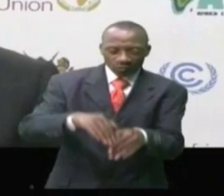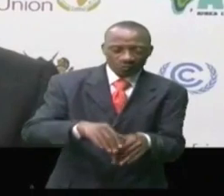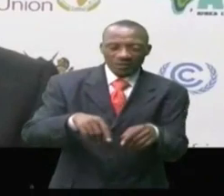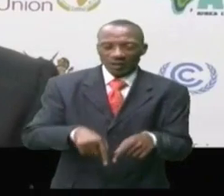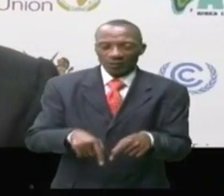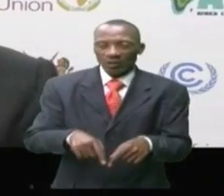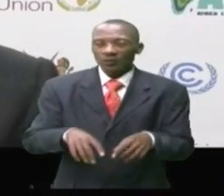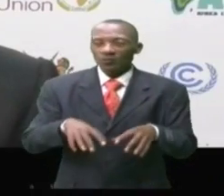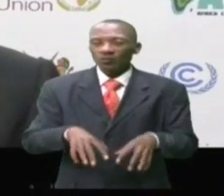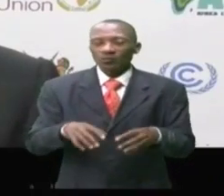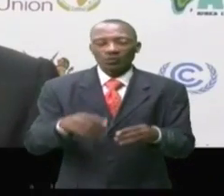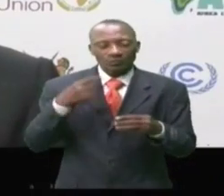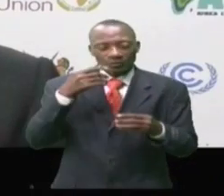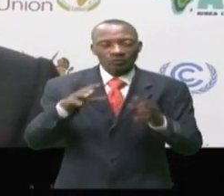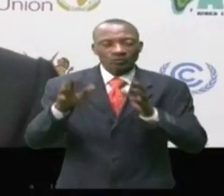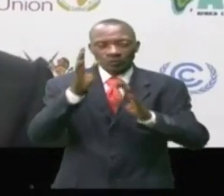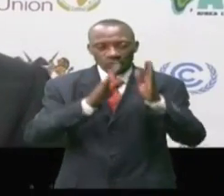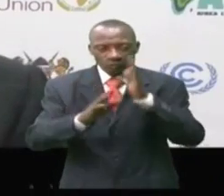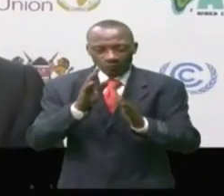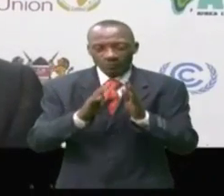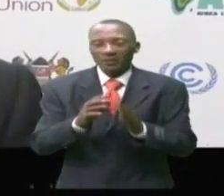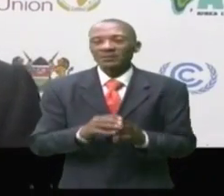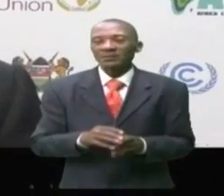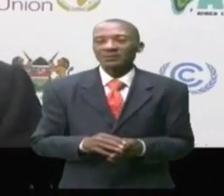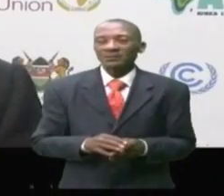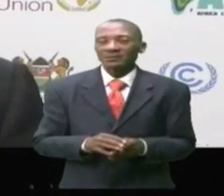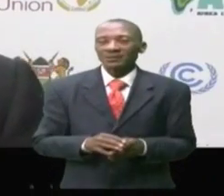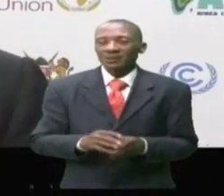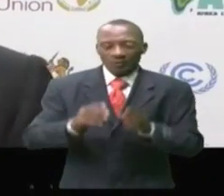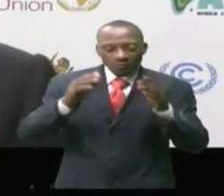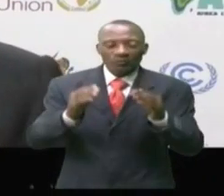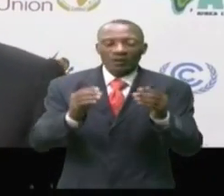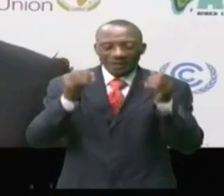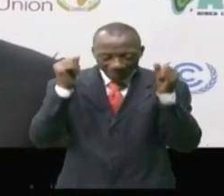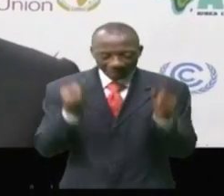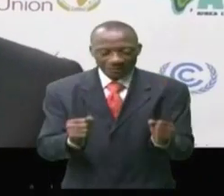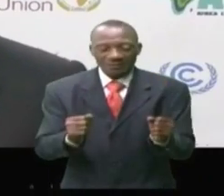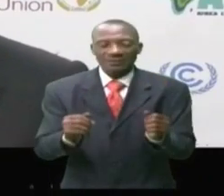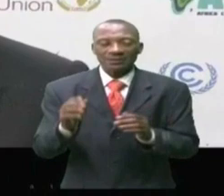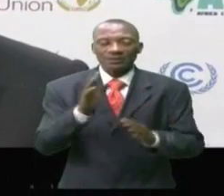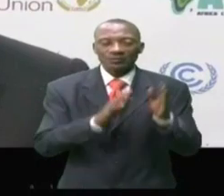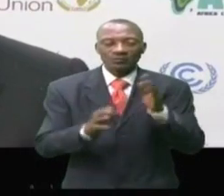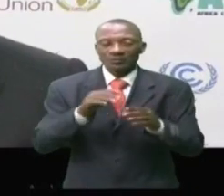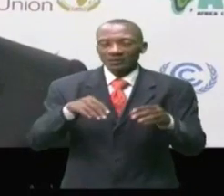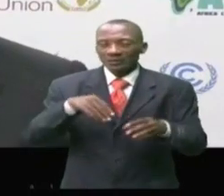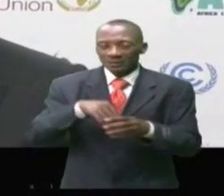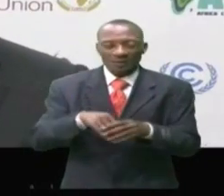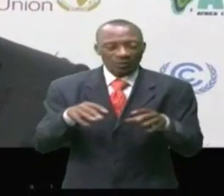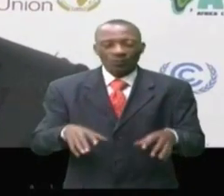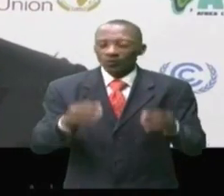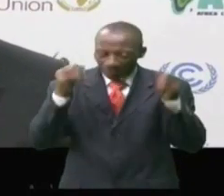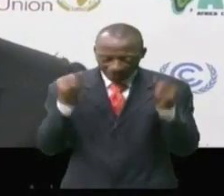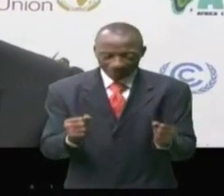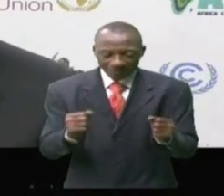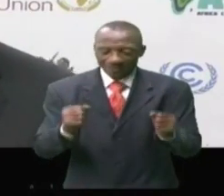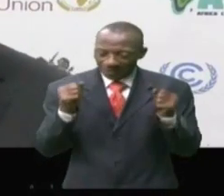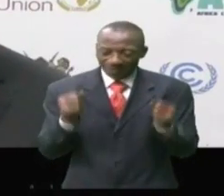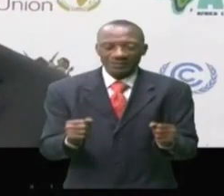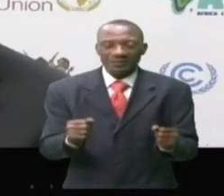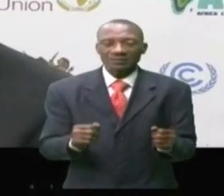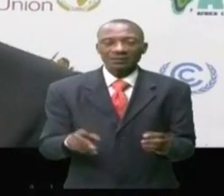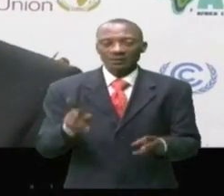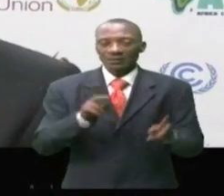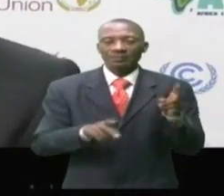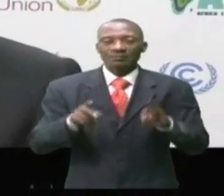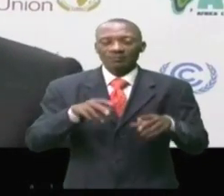examen du rapport produit par nos ministres de la Défense, parce que c'est ça qui doit nous déterminer dans la suite, ainsi qu'un amendement que nous voulons